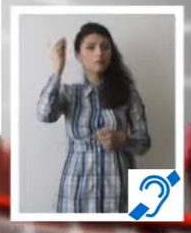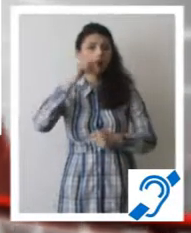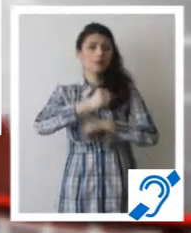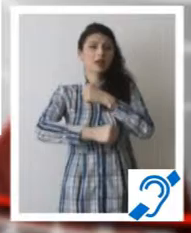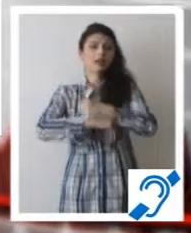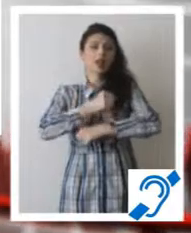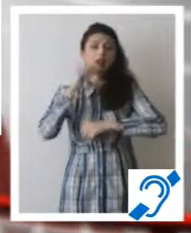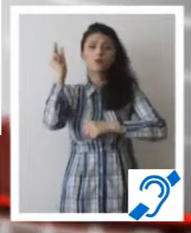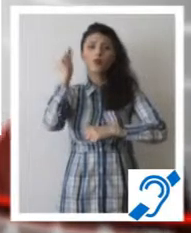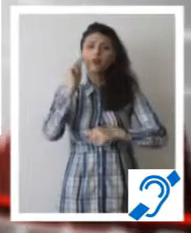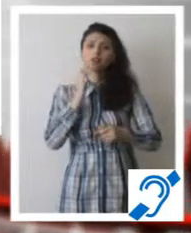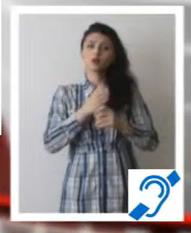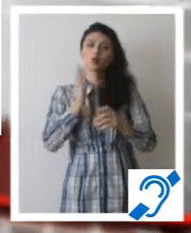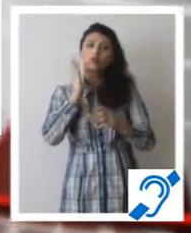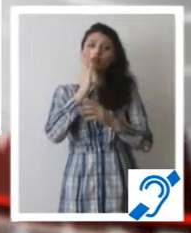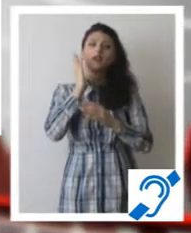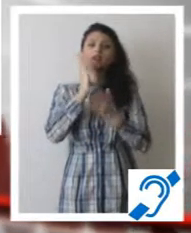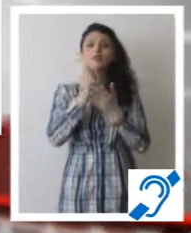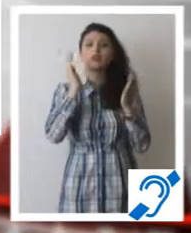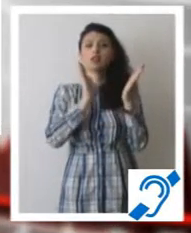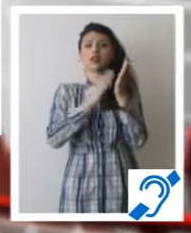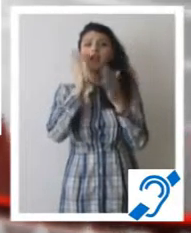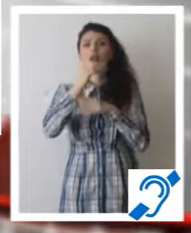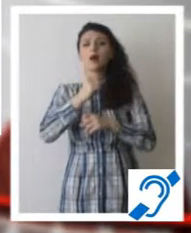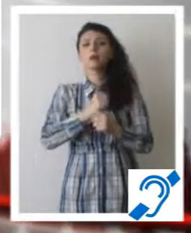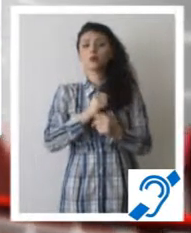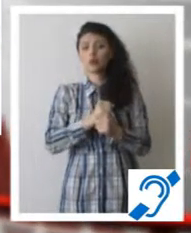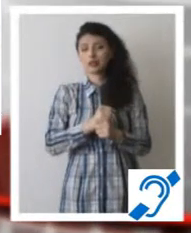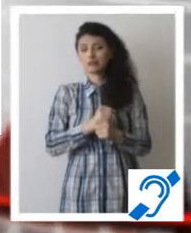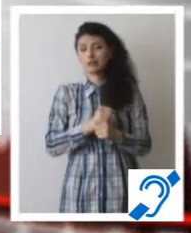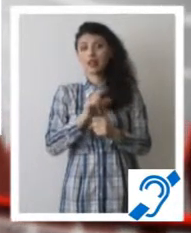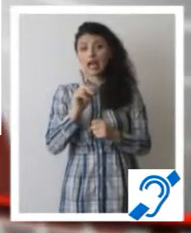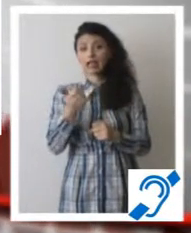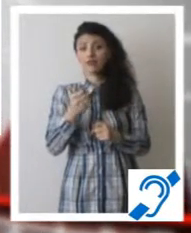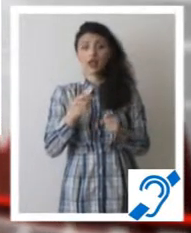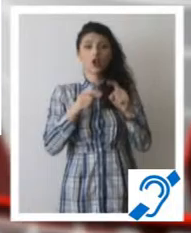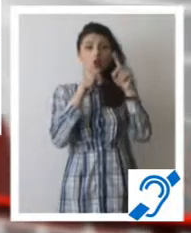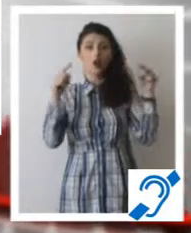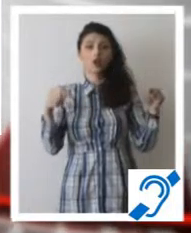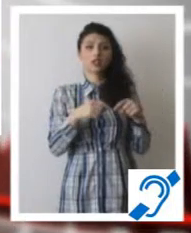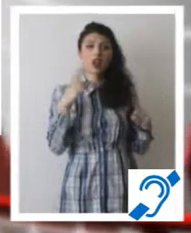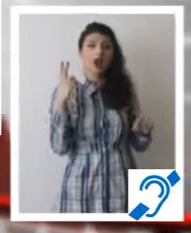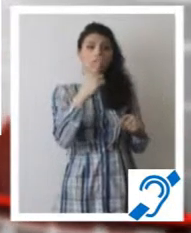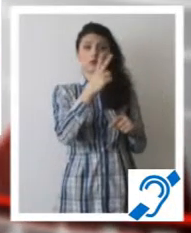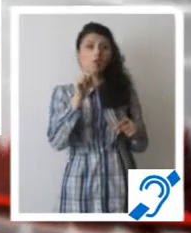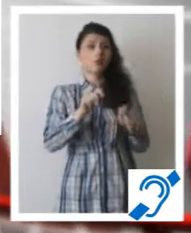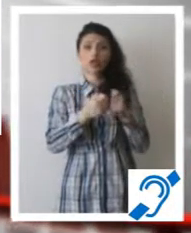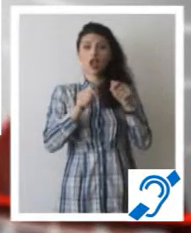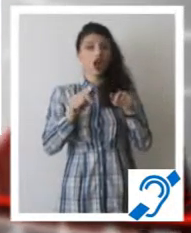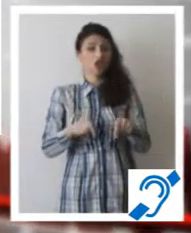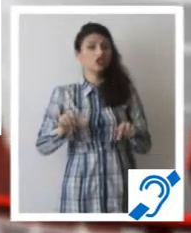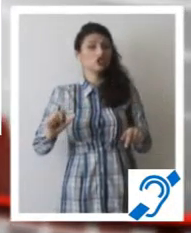avem 70% de personal calificat în meserie. Parteneriatul între cele două instituții nu se va încheia